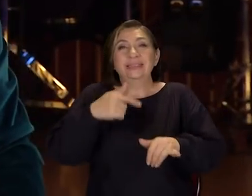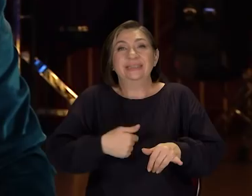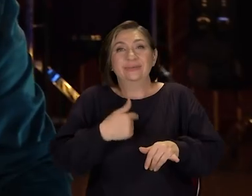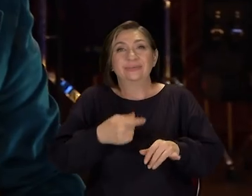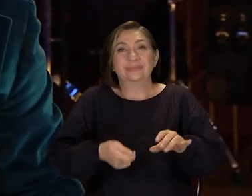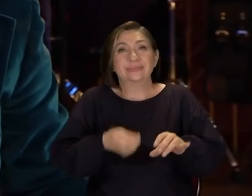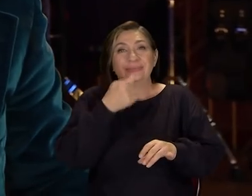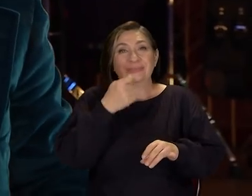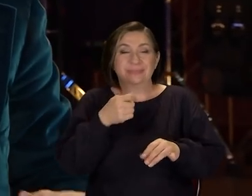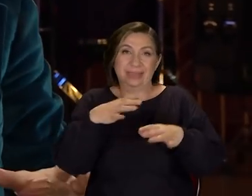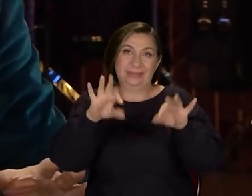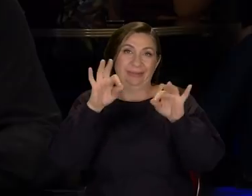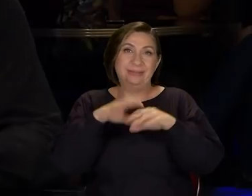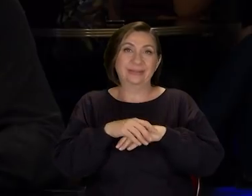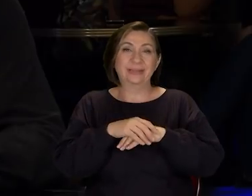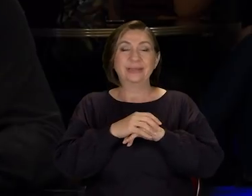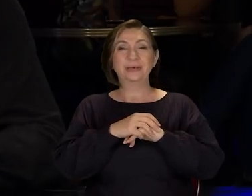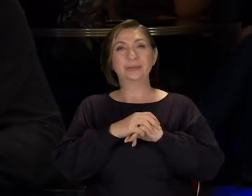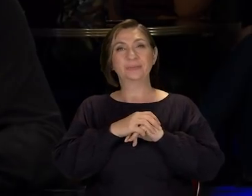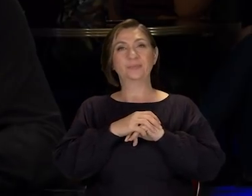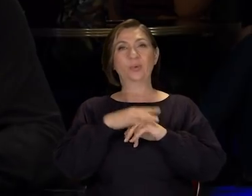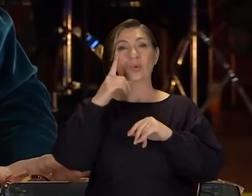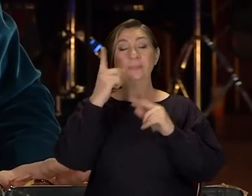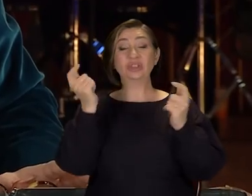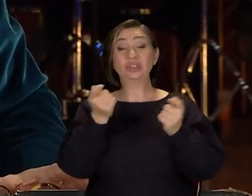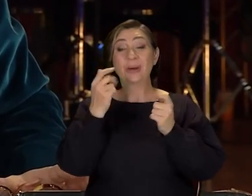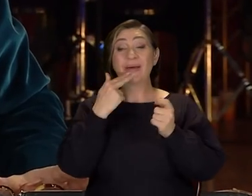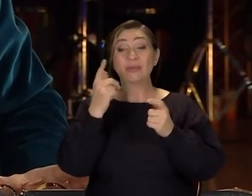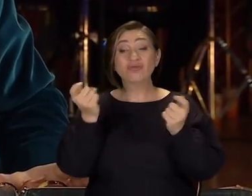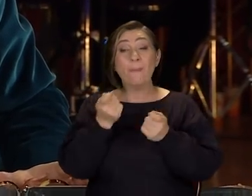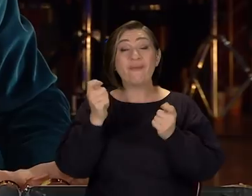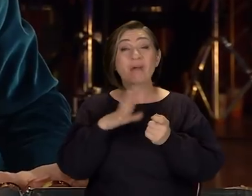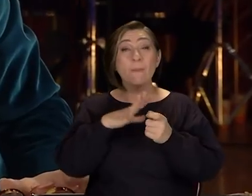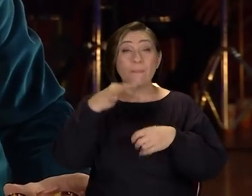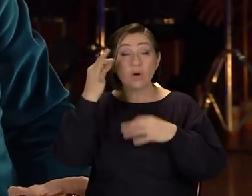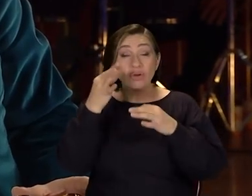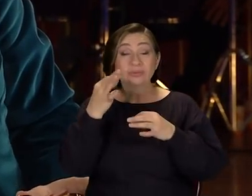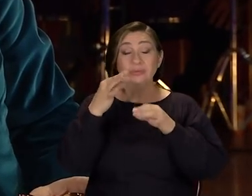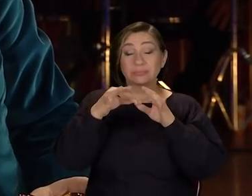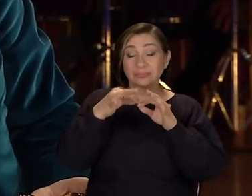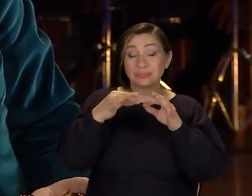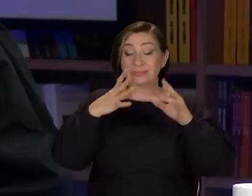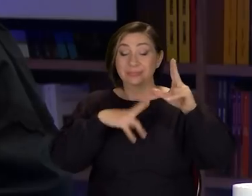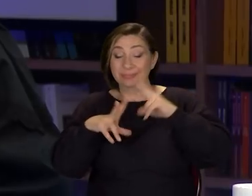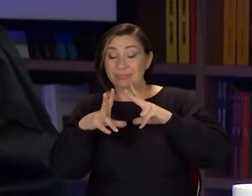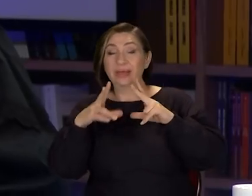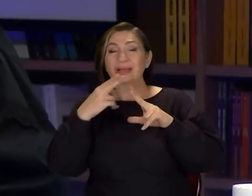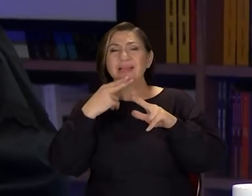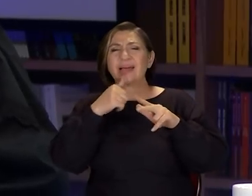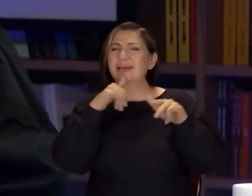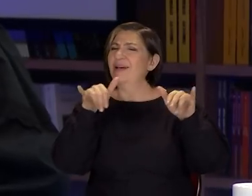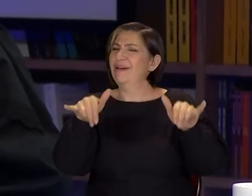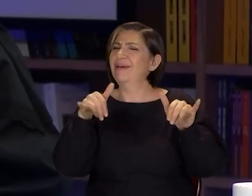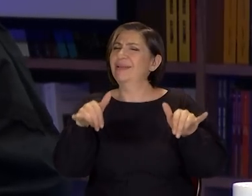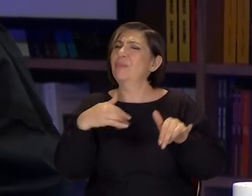gibisi. Cücük hazır. Orada bir şey var, bir çaba var. O çabayı. Günümüzdeki var. Erkekler de kadınlardan